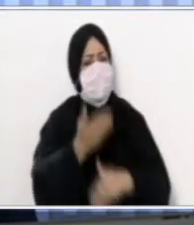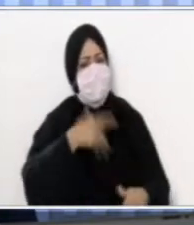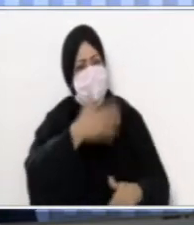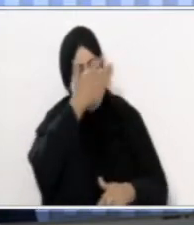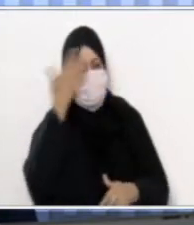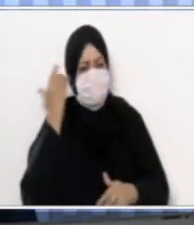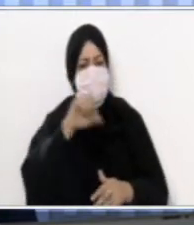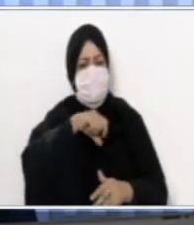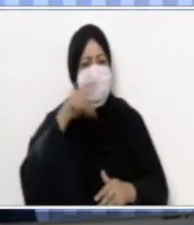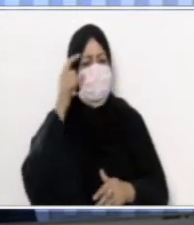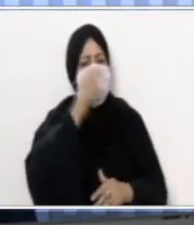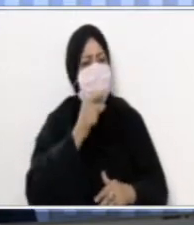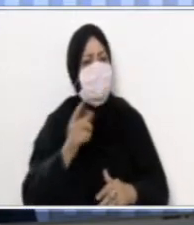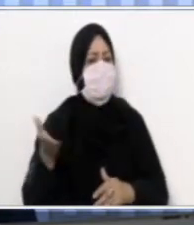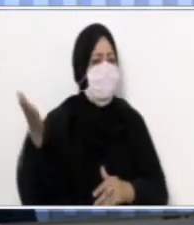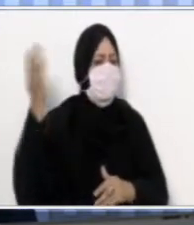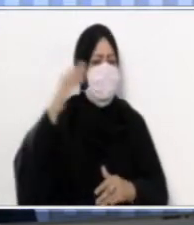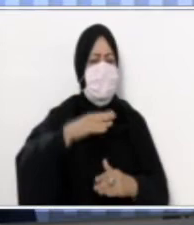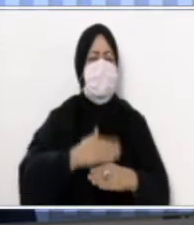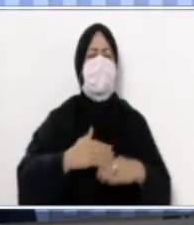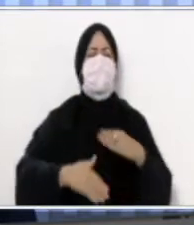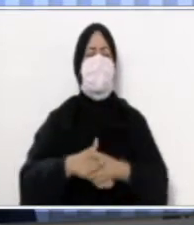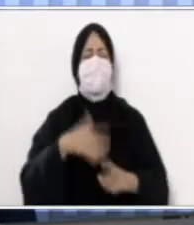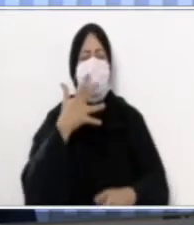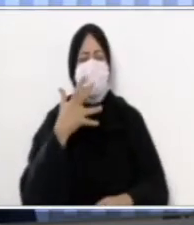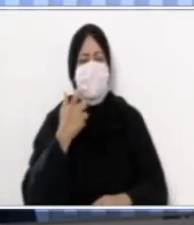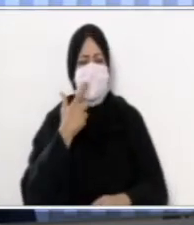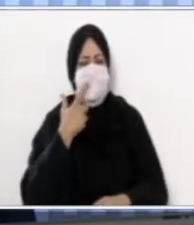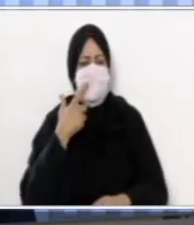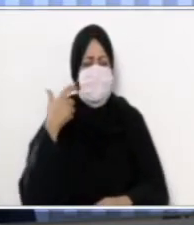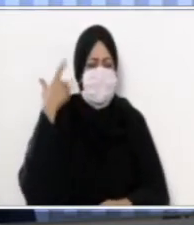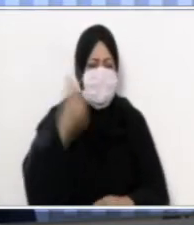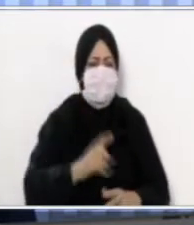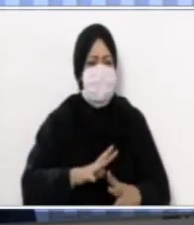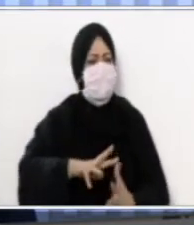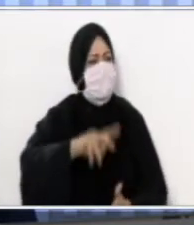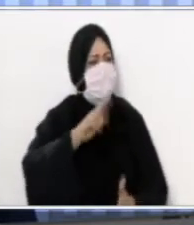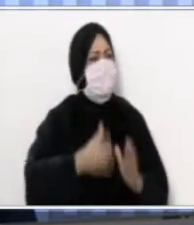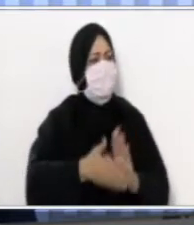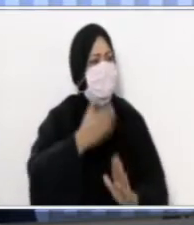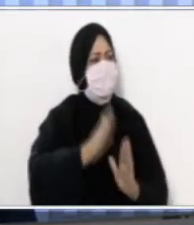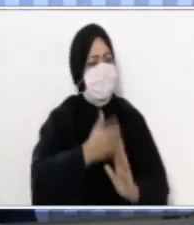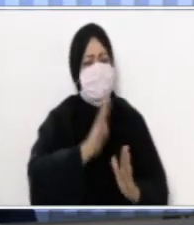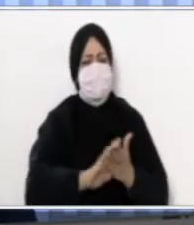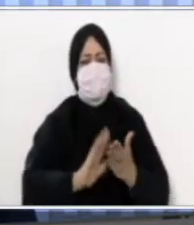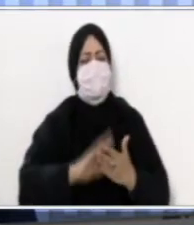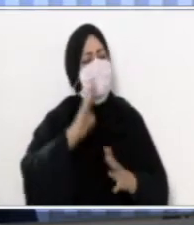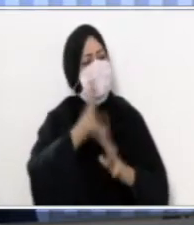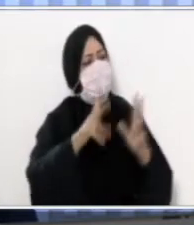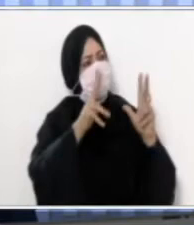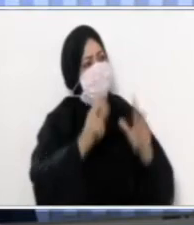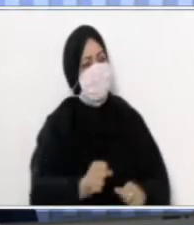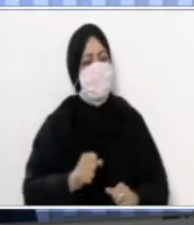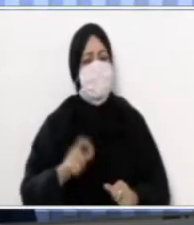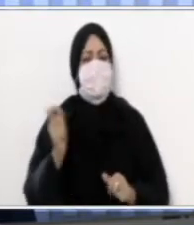بعد ذلك له من الأجر كل ما يحفظ شخص يكتب في صحيفته حفظ ذلك الشخص، كل ما يقرأ فيها